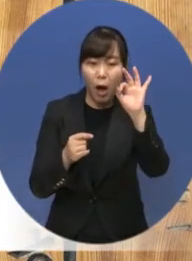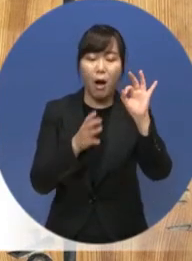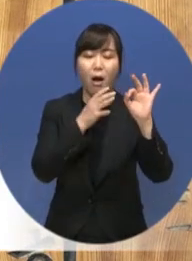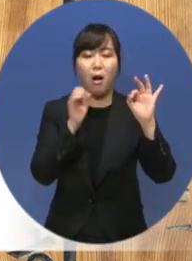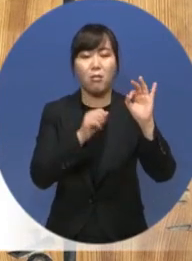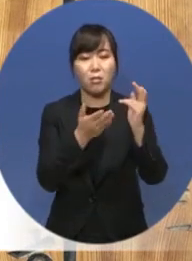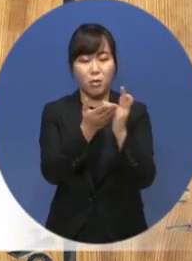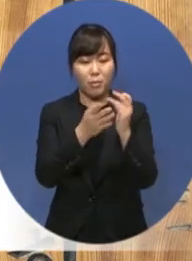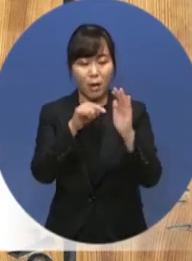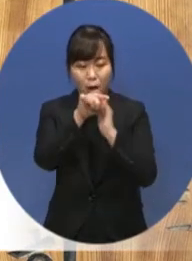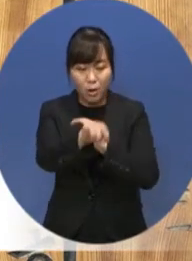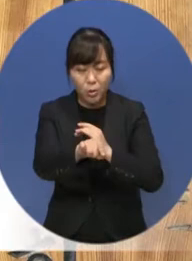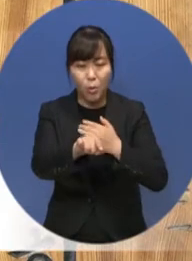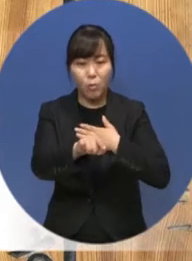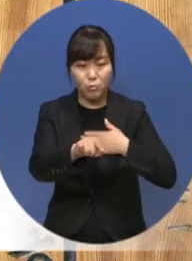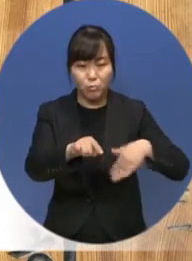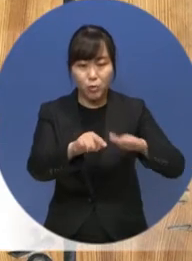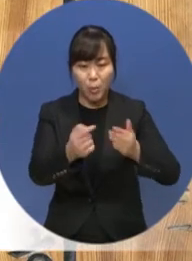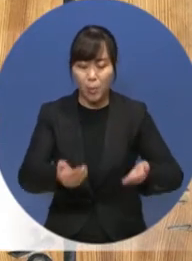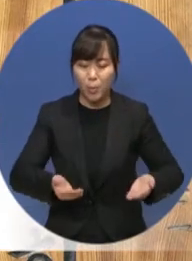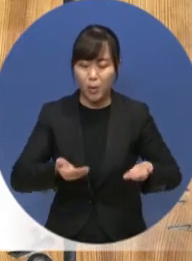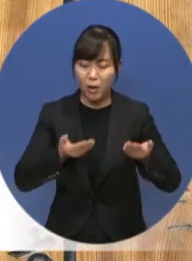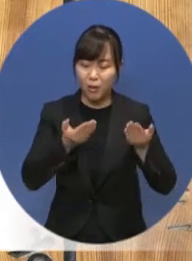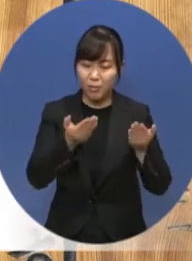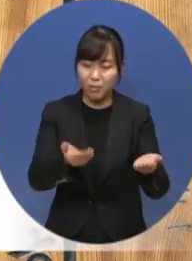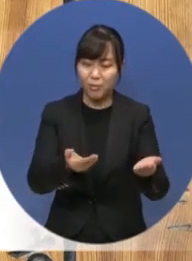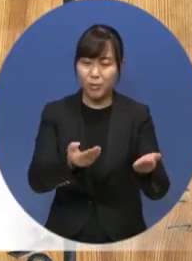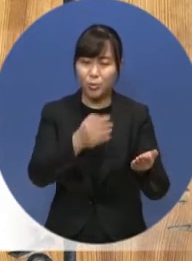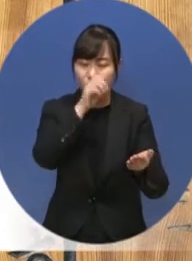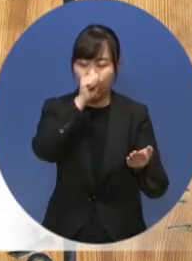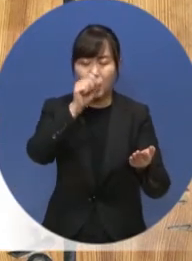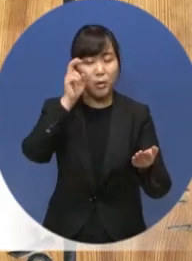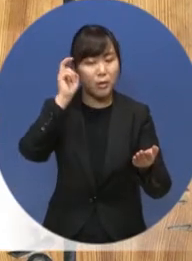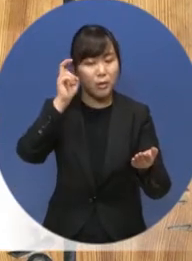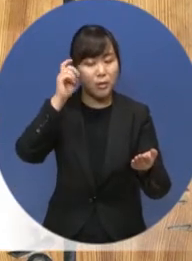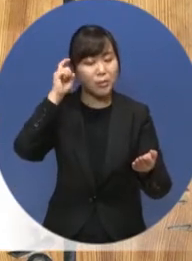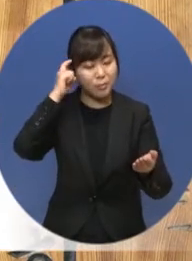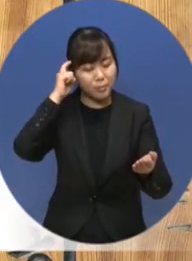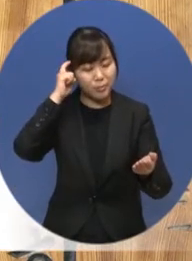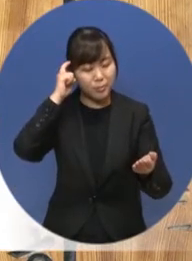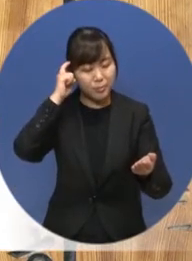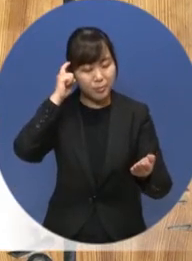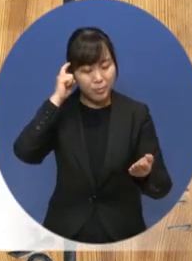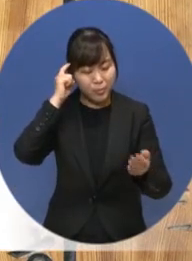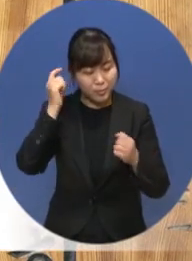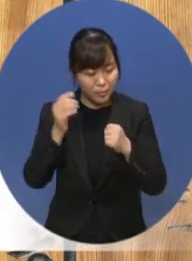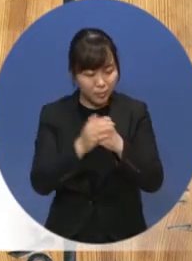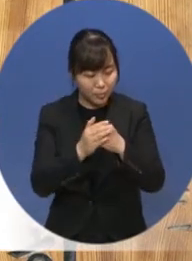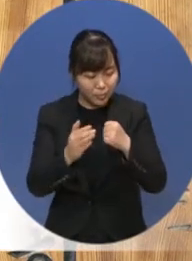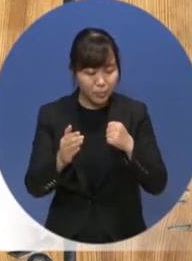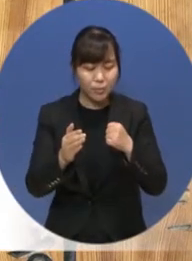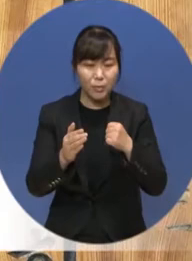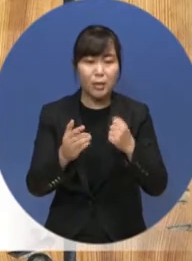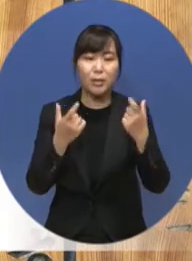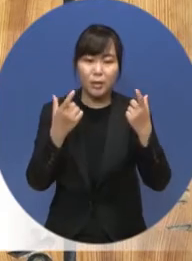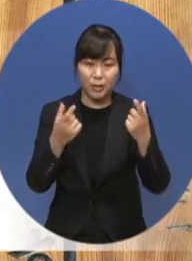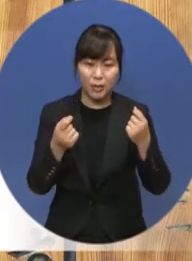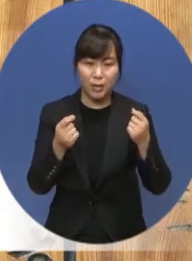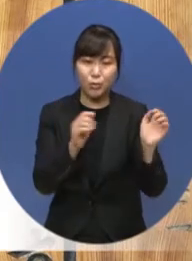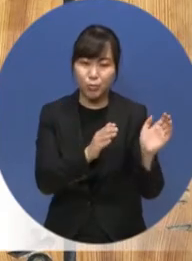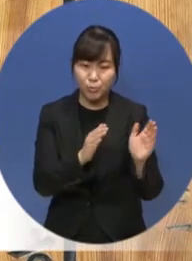아, 섬에 가서 이렇게 봉사를 하면은 좋지 않을까 싶은 생각이 들어서 이렇게